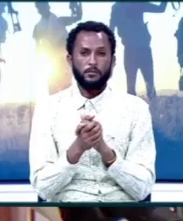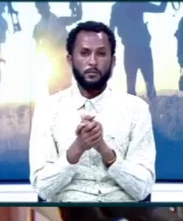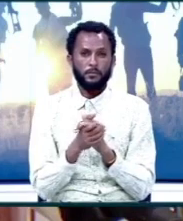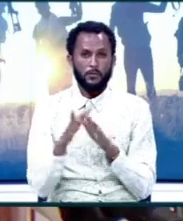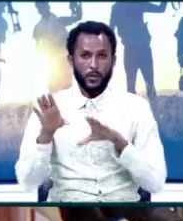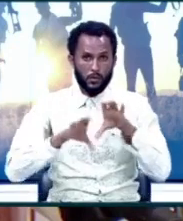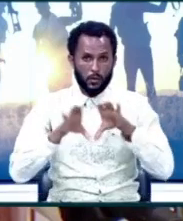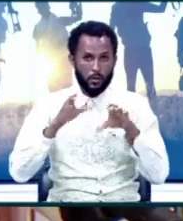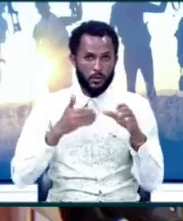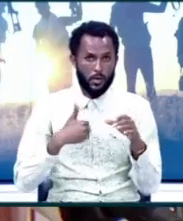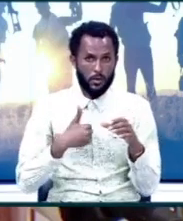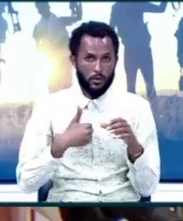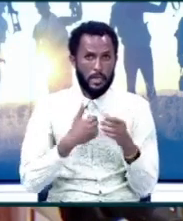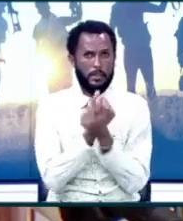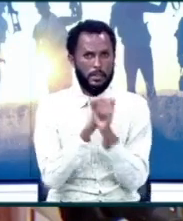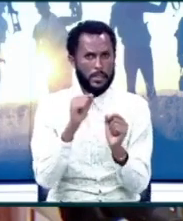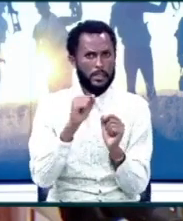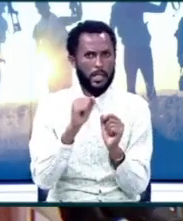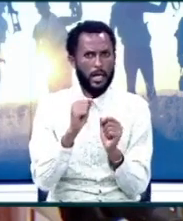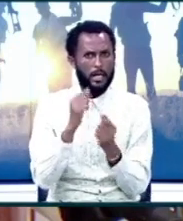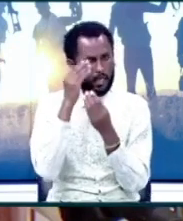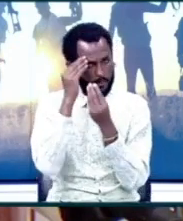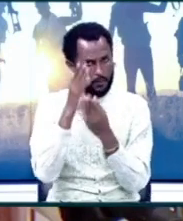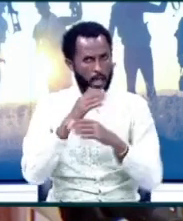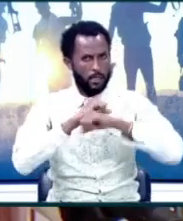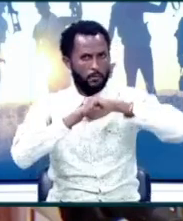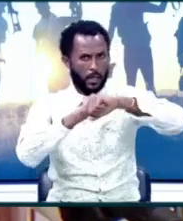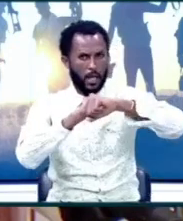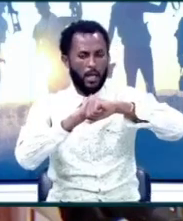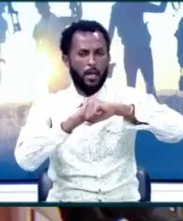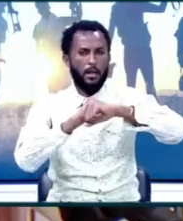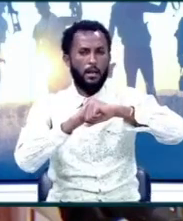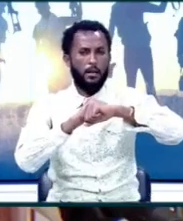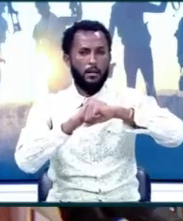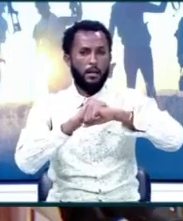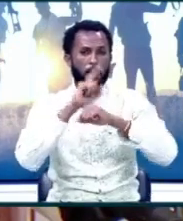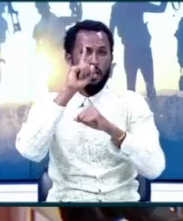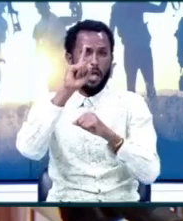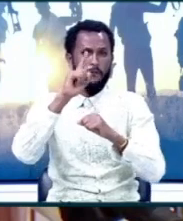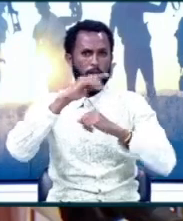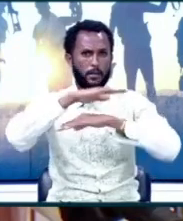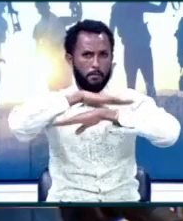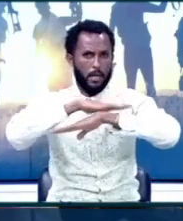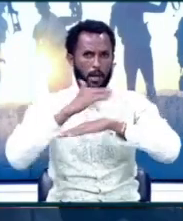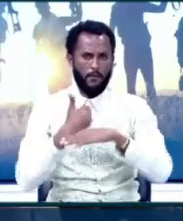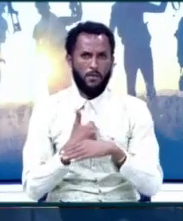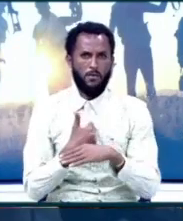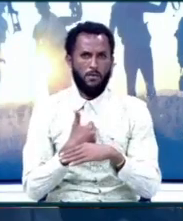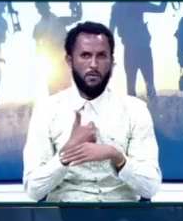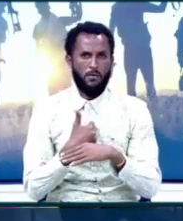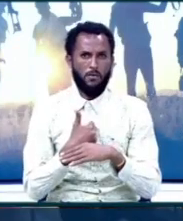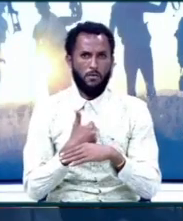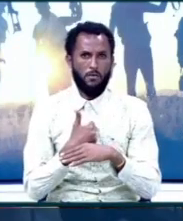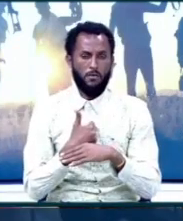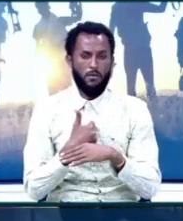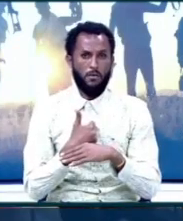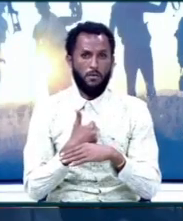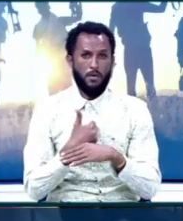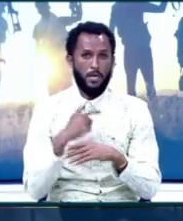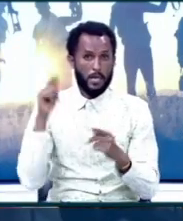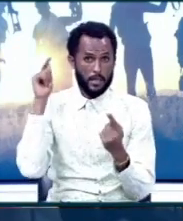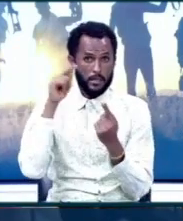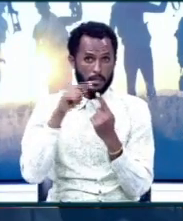ነካይዶ ዘለና ድሕነትና ናይ ምርግጋፅ መኸተ ሓደ ዓብዪ ምዕራፍ እዩ ባዕሉ